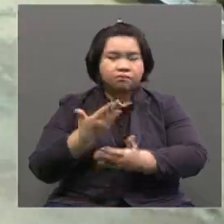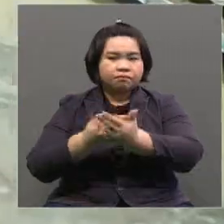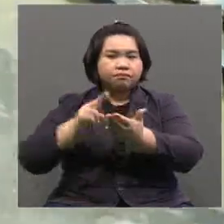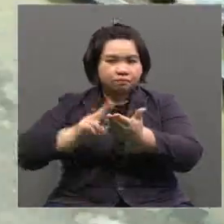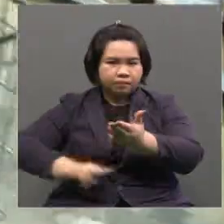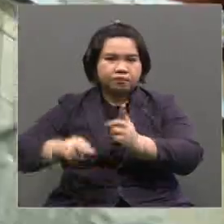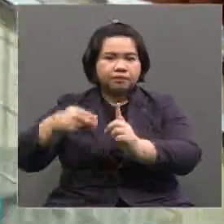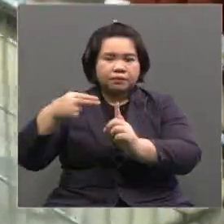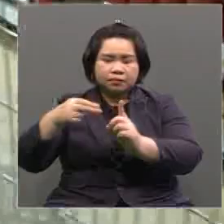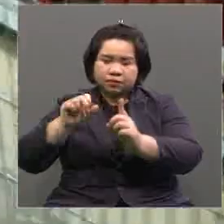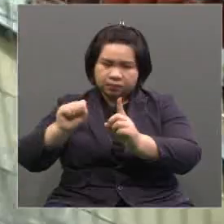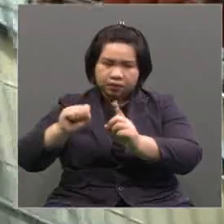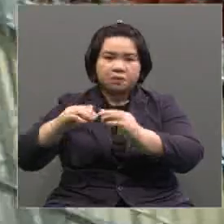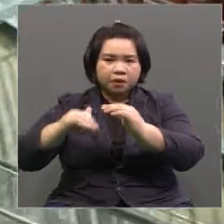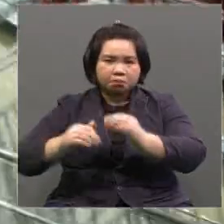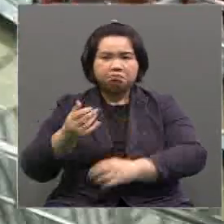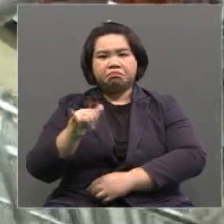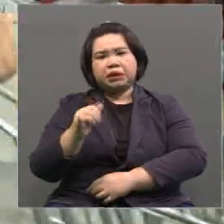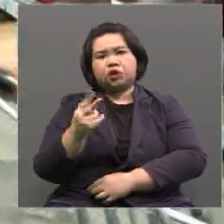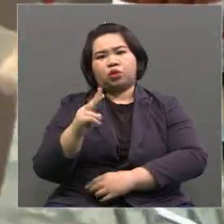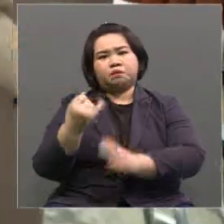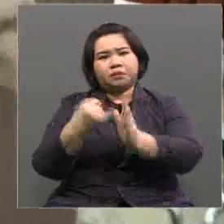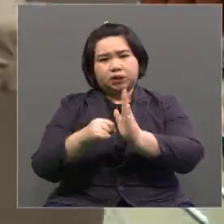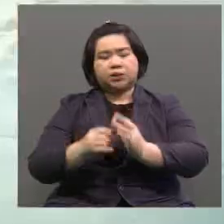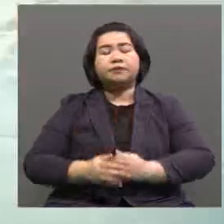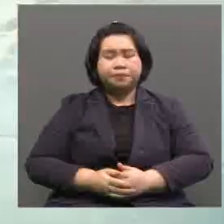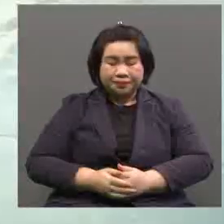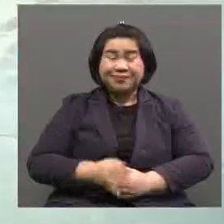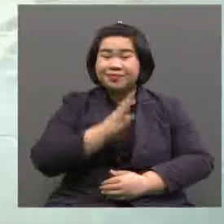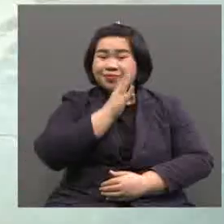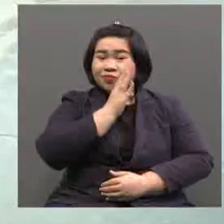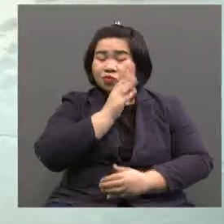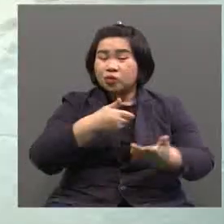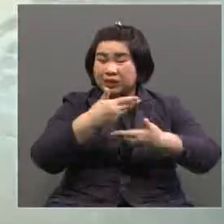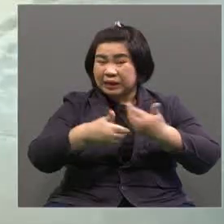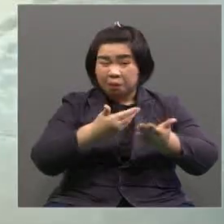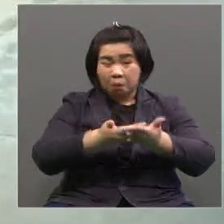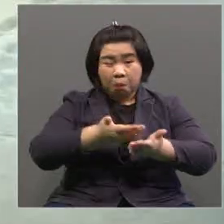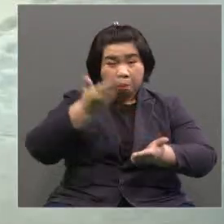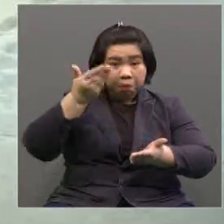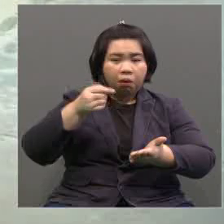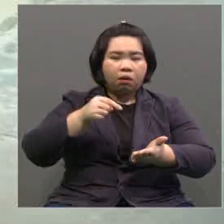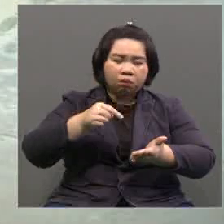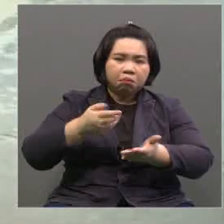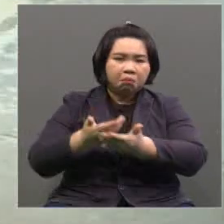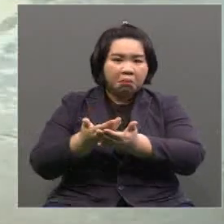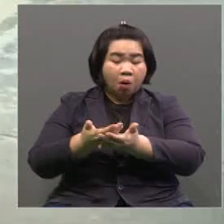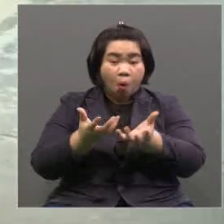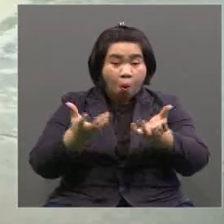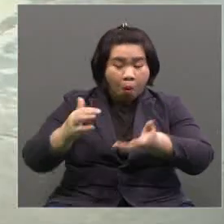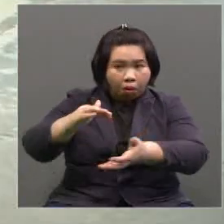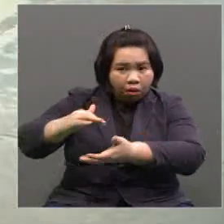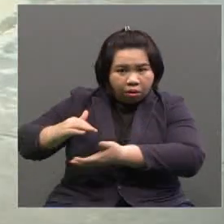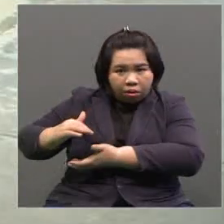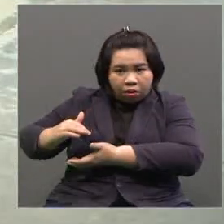รับไม่เกิน 100,000 บาทหรือทั้งจำทั้งปรับกรณีจำหน่ายสินค้าราคาสูงเกินสมควรกักตุนสินค้า